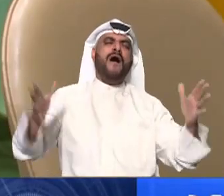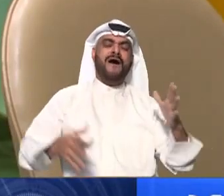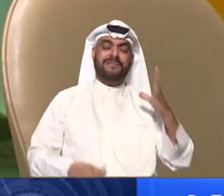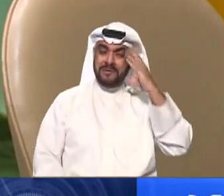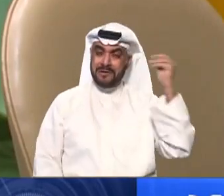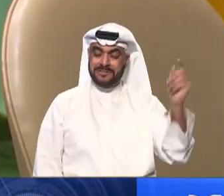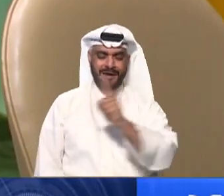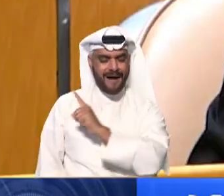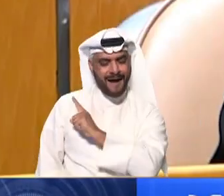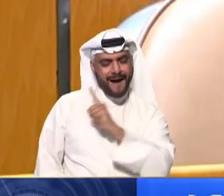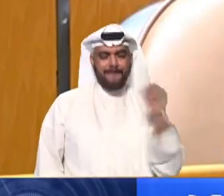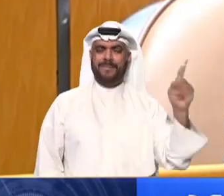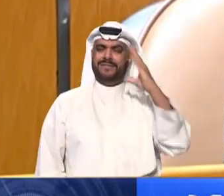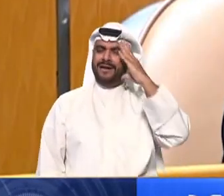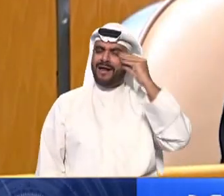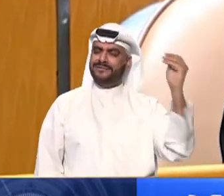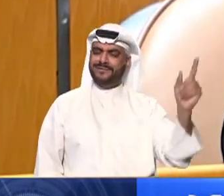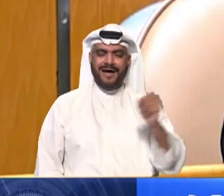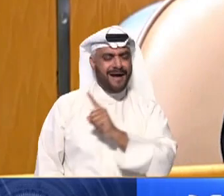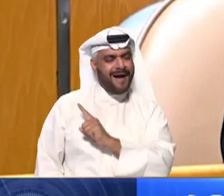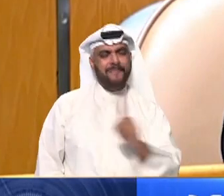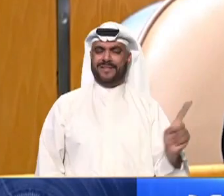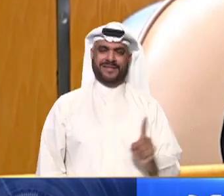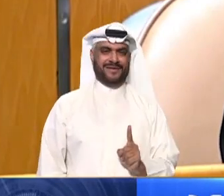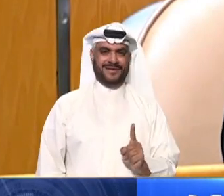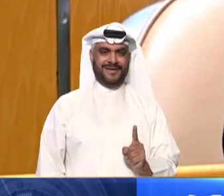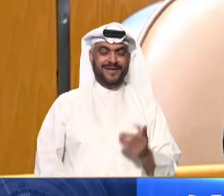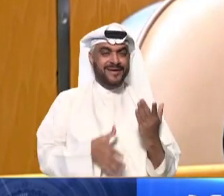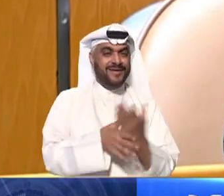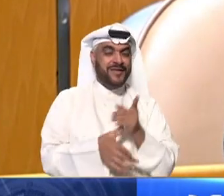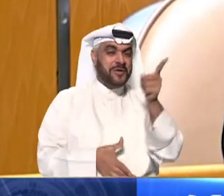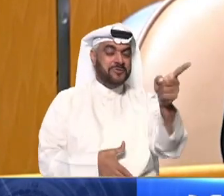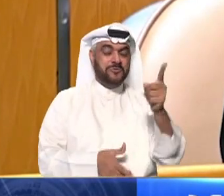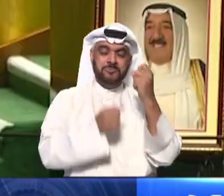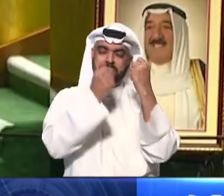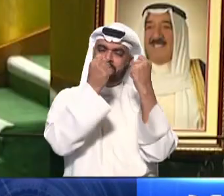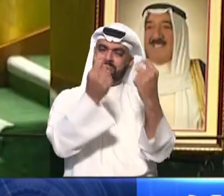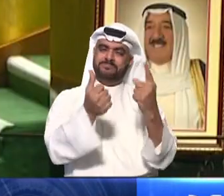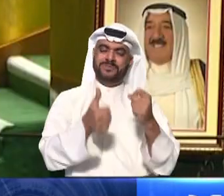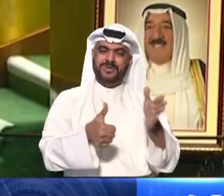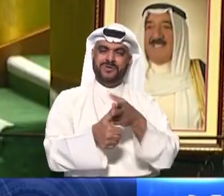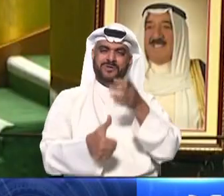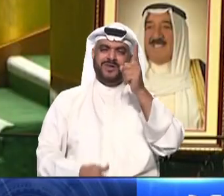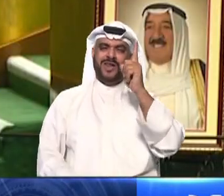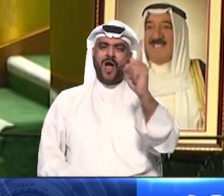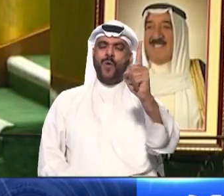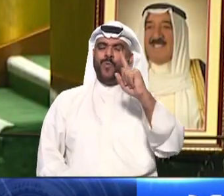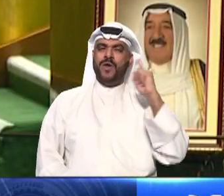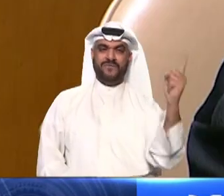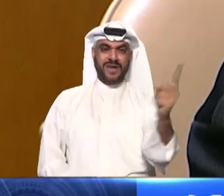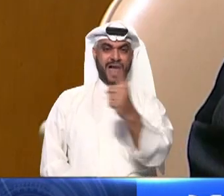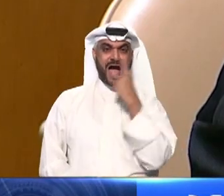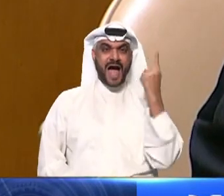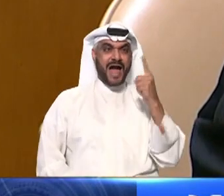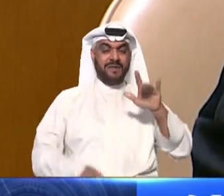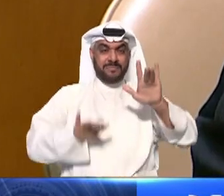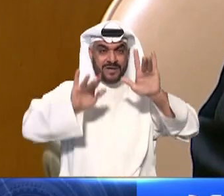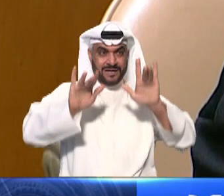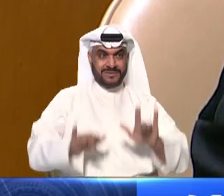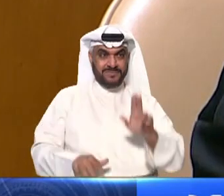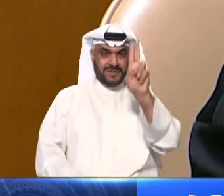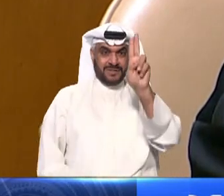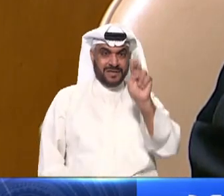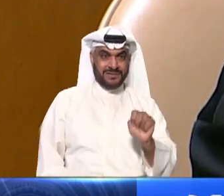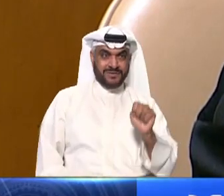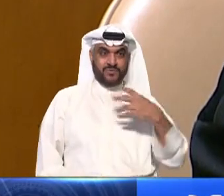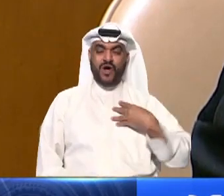تنسى. هكذا جسد ممثل دول العالم تأبين الأمير الراحل في لحظات أكدت الوفاء